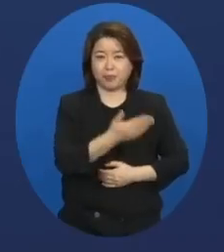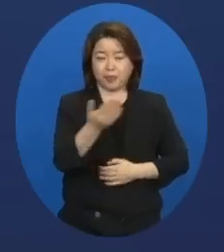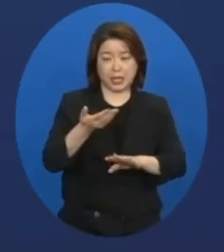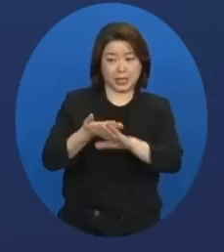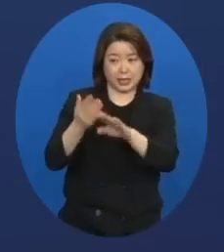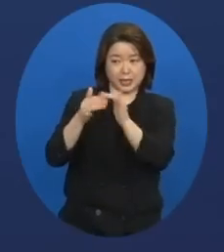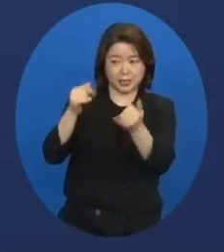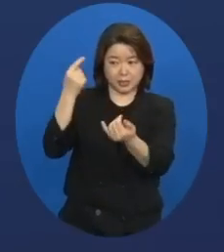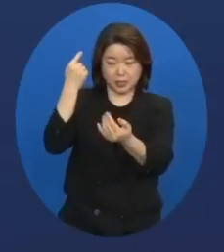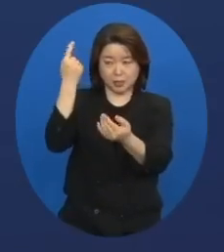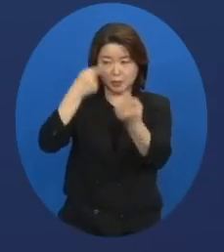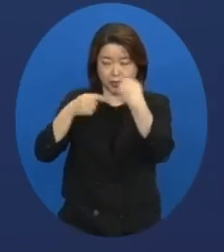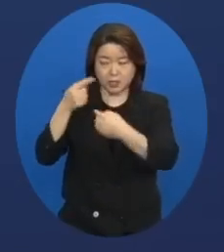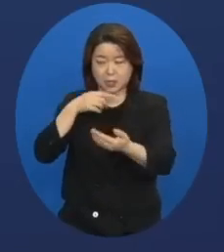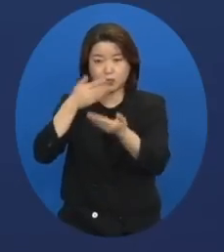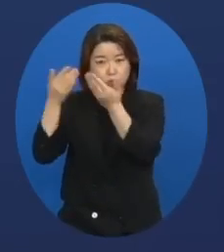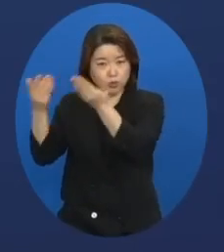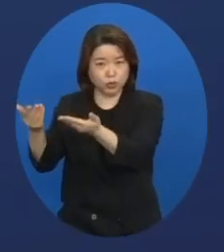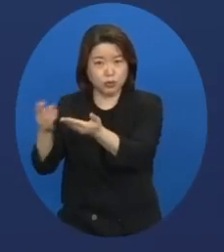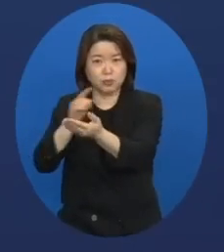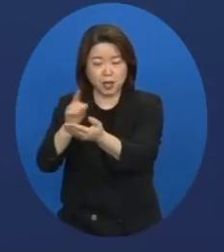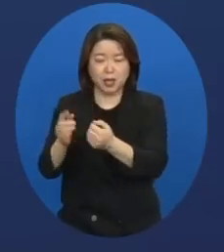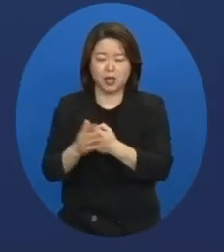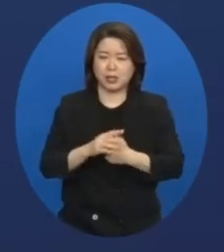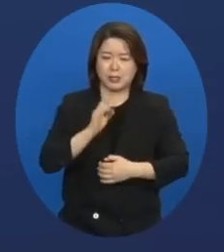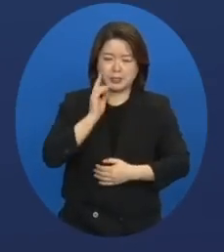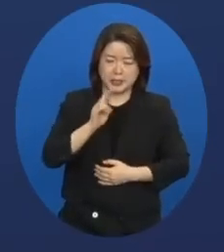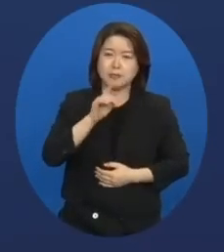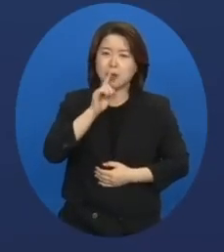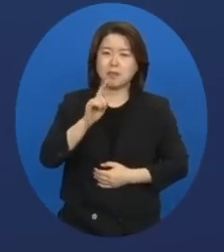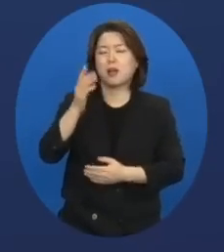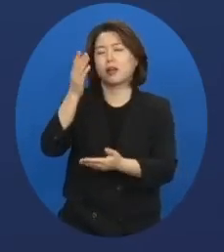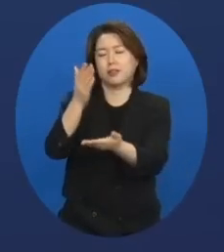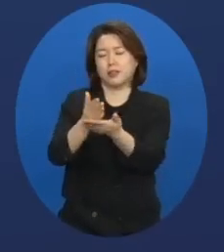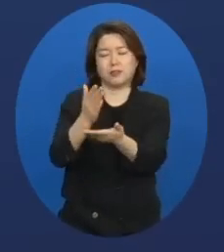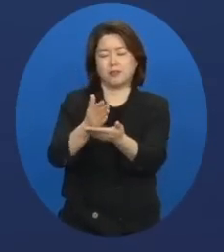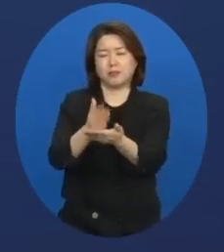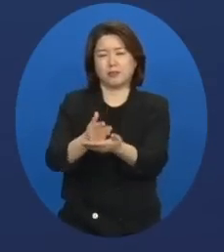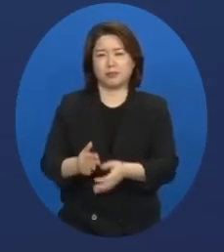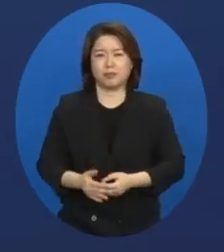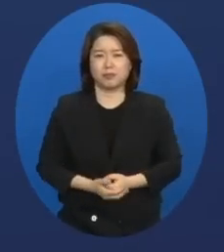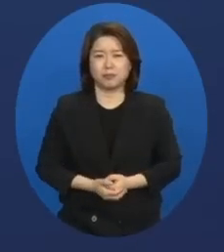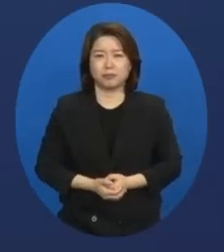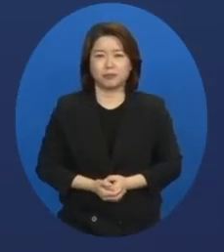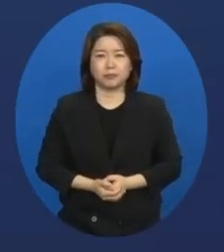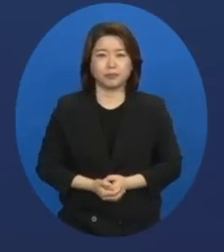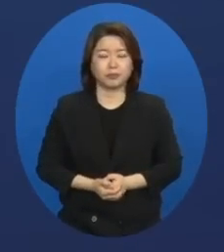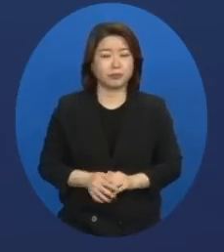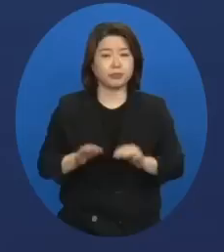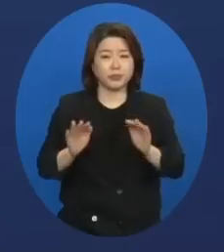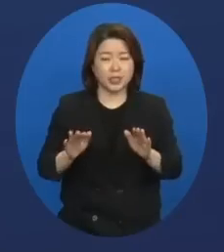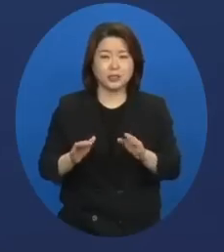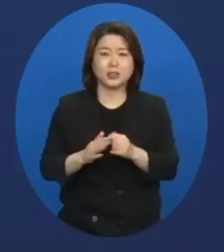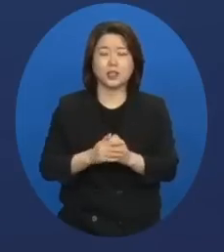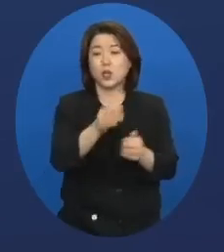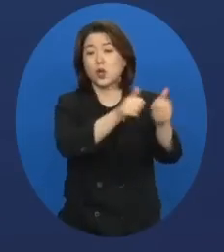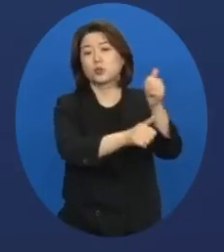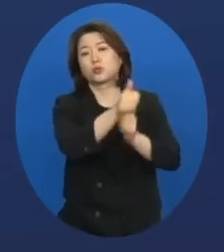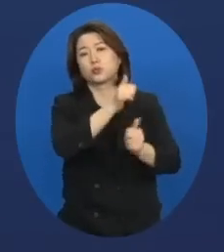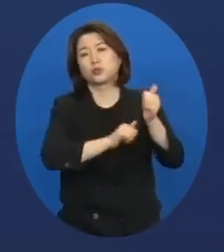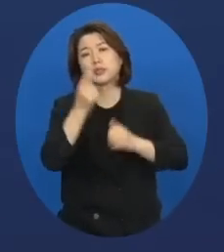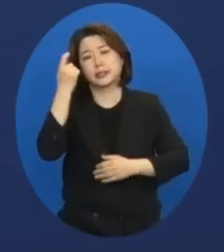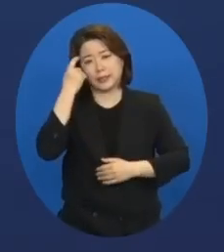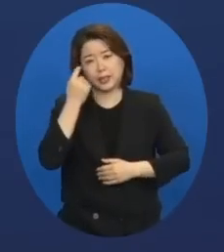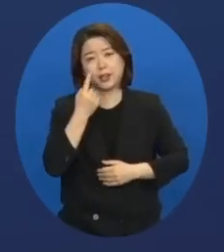상처 주는 말, 험한 말 이제는 하지 말아야 됩니다. 이제는 우리 후손들 생각도